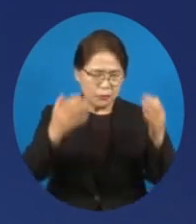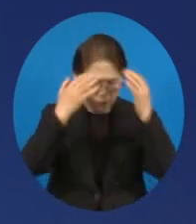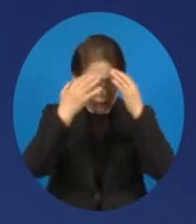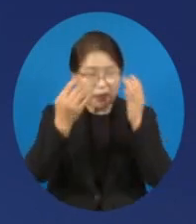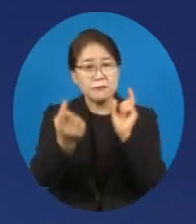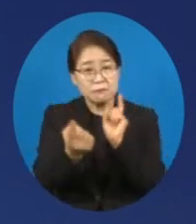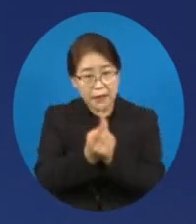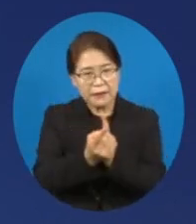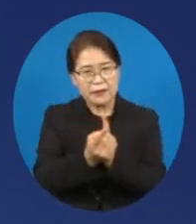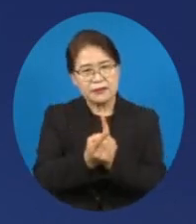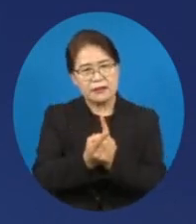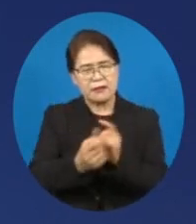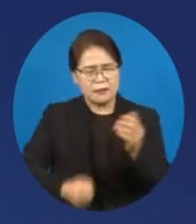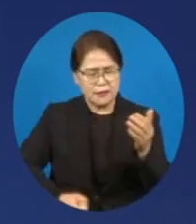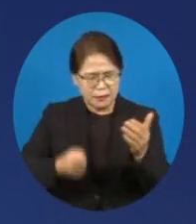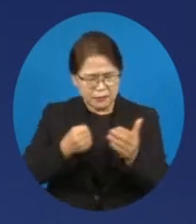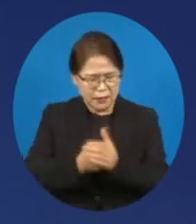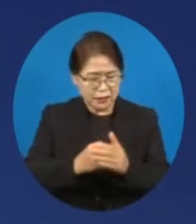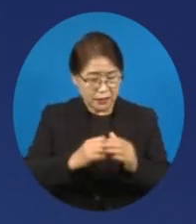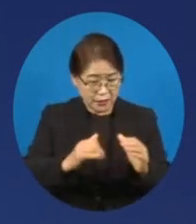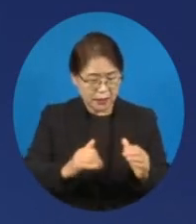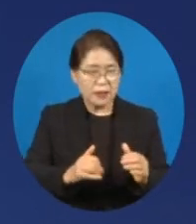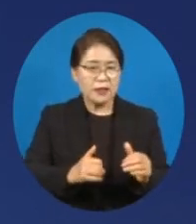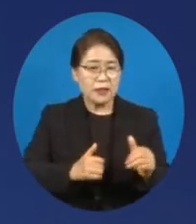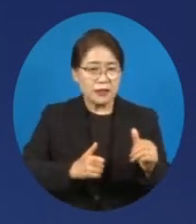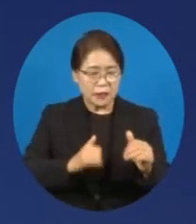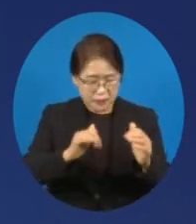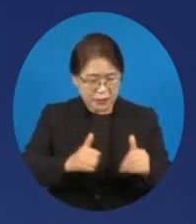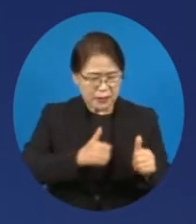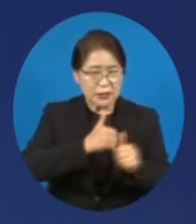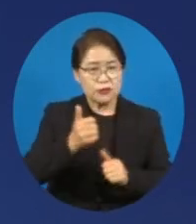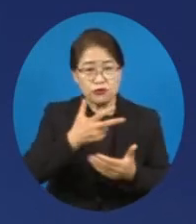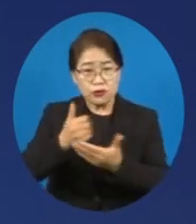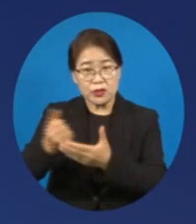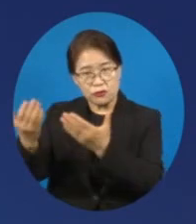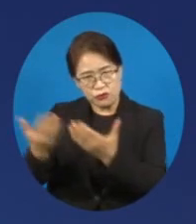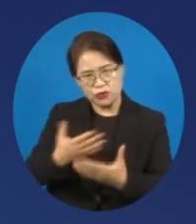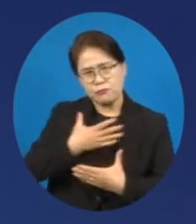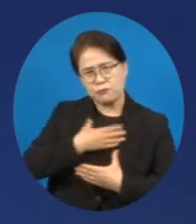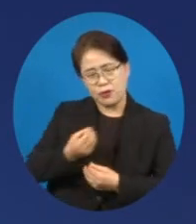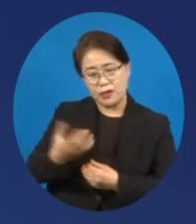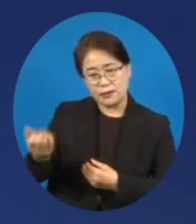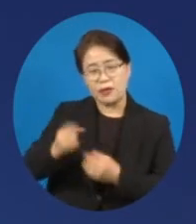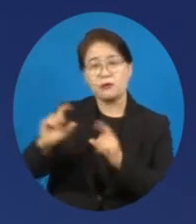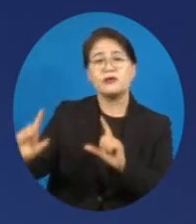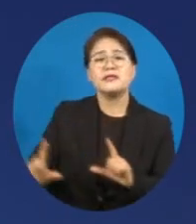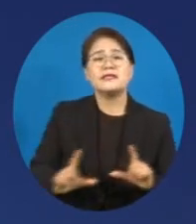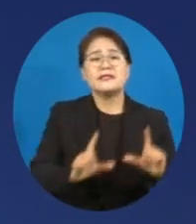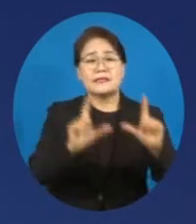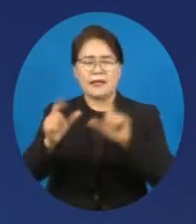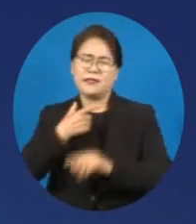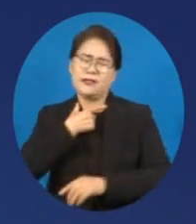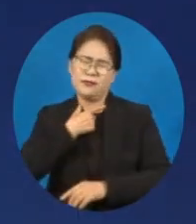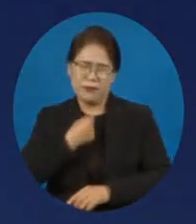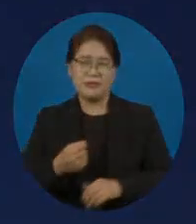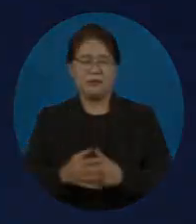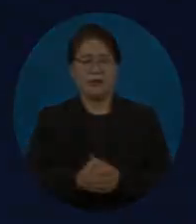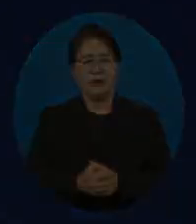당하나 담대하게 세상을 이기신 주님이 주시는 그 평안을 누리며 살기를 원하십니다